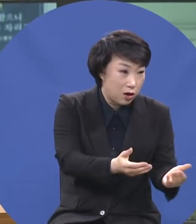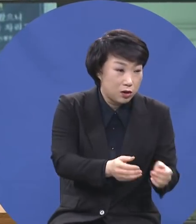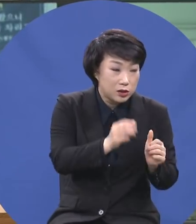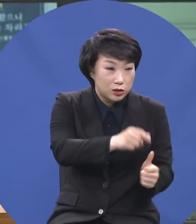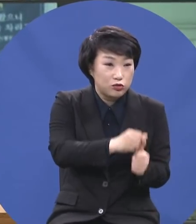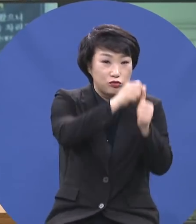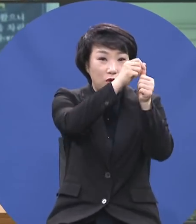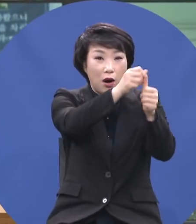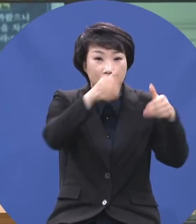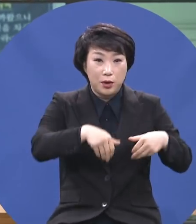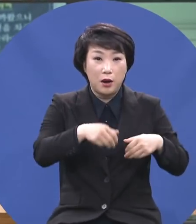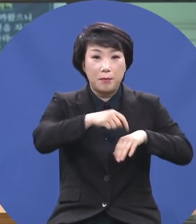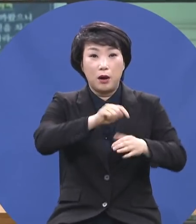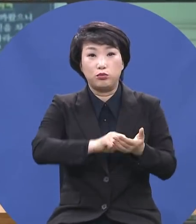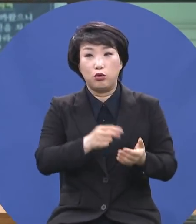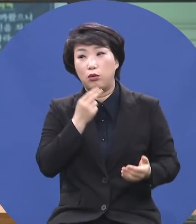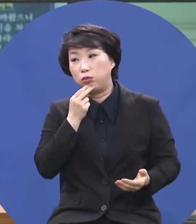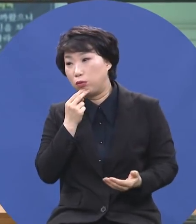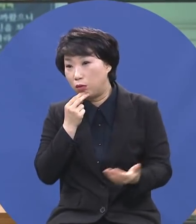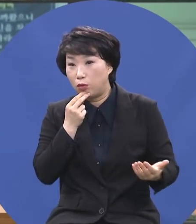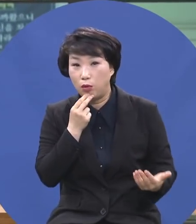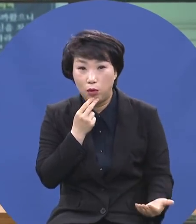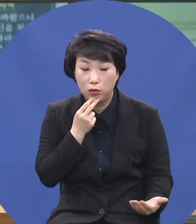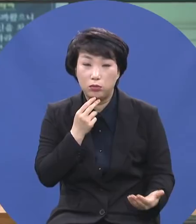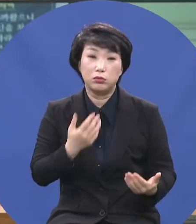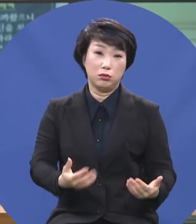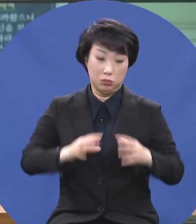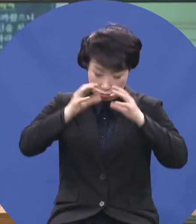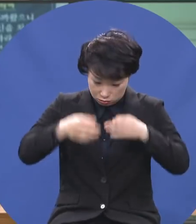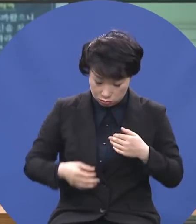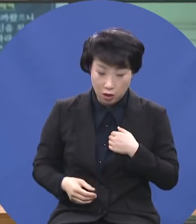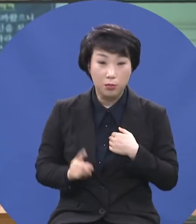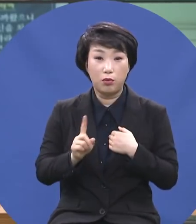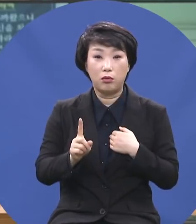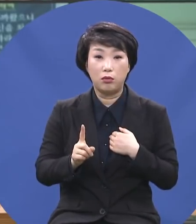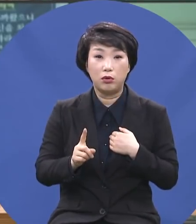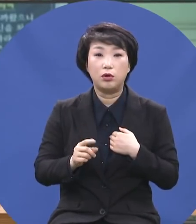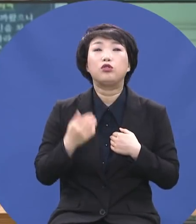그 애착도 없어. 그럼 당신은 육의 사람이야.